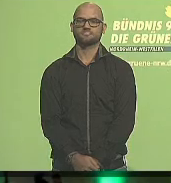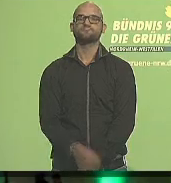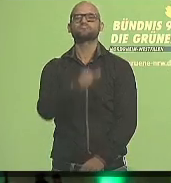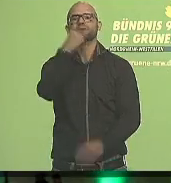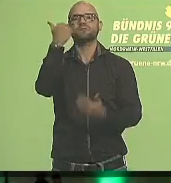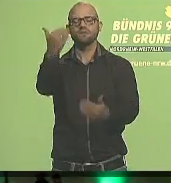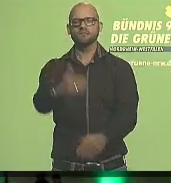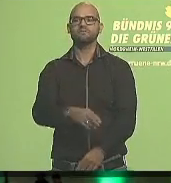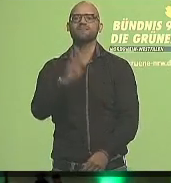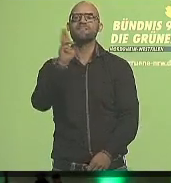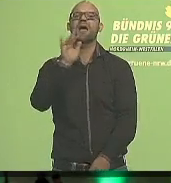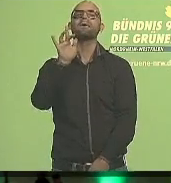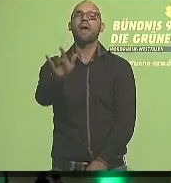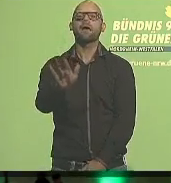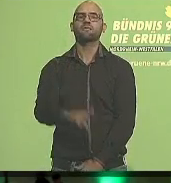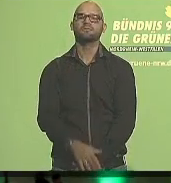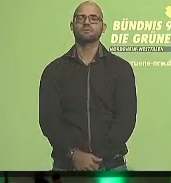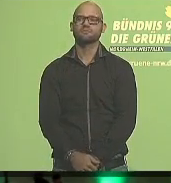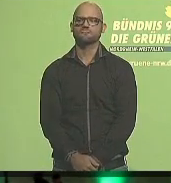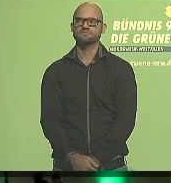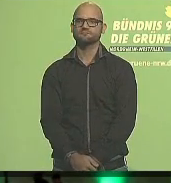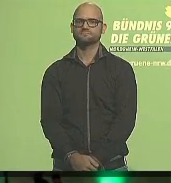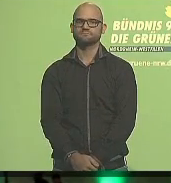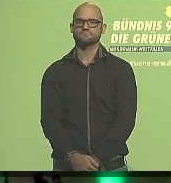Vielen Dank. Wer ist dagegen?